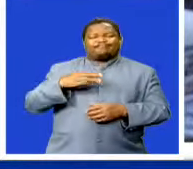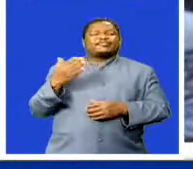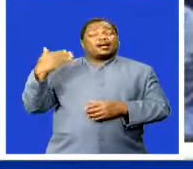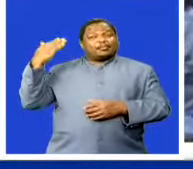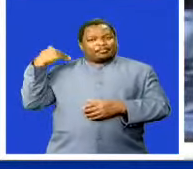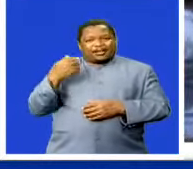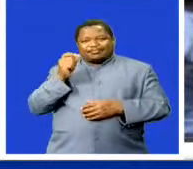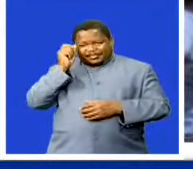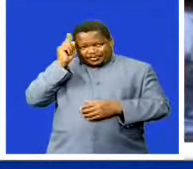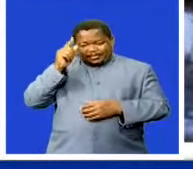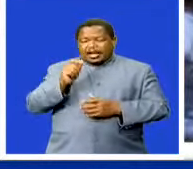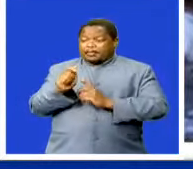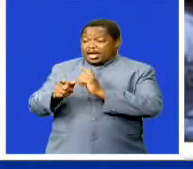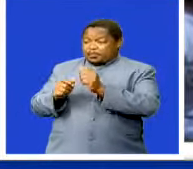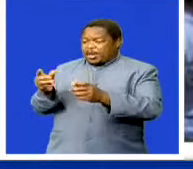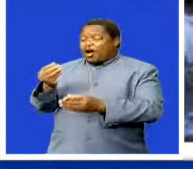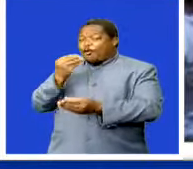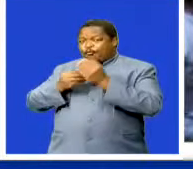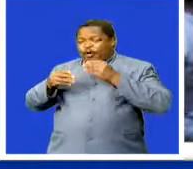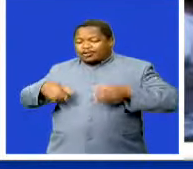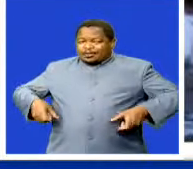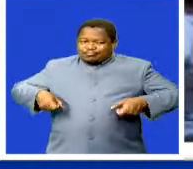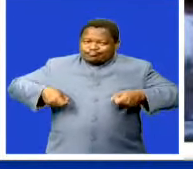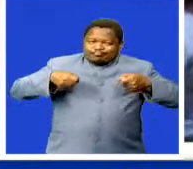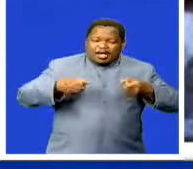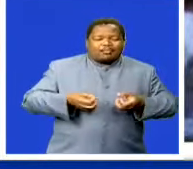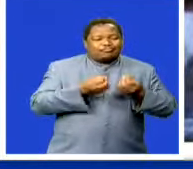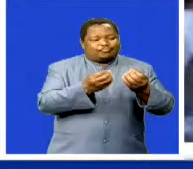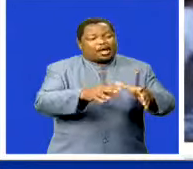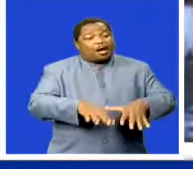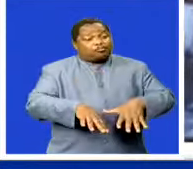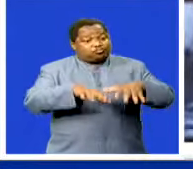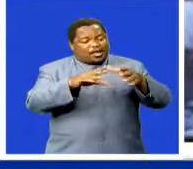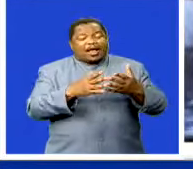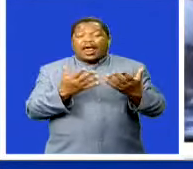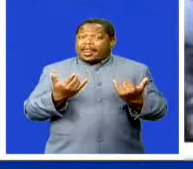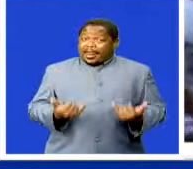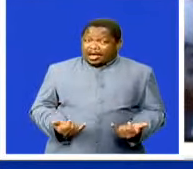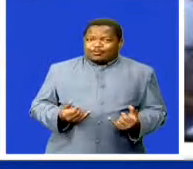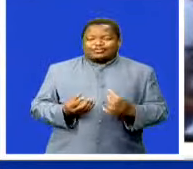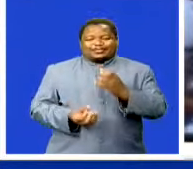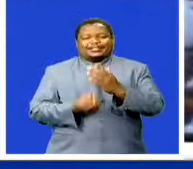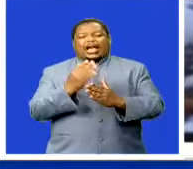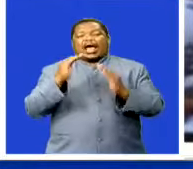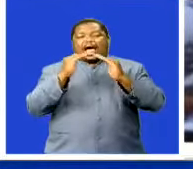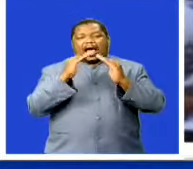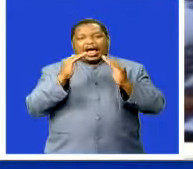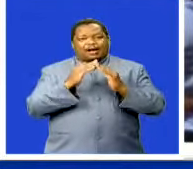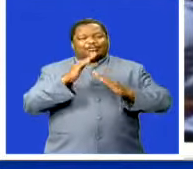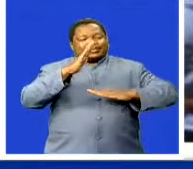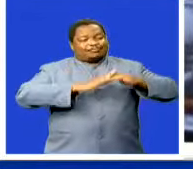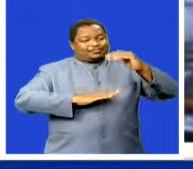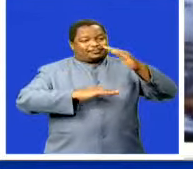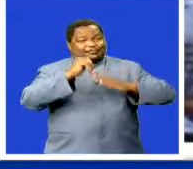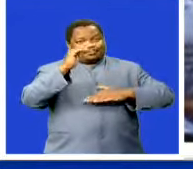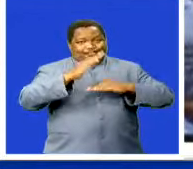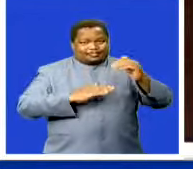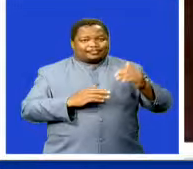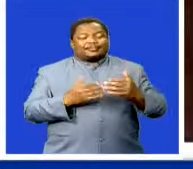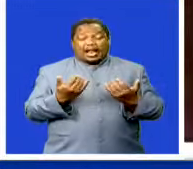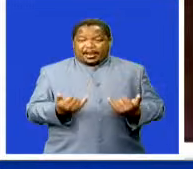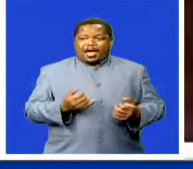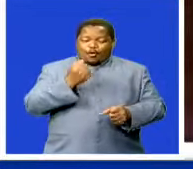ngako sesinyalo sesisumisa lomsebenzi lokugubha le foundation yalendlu yagogo letoba